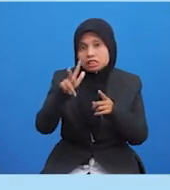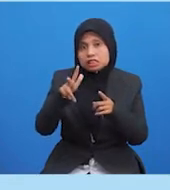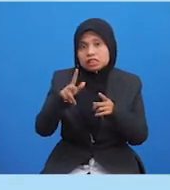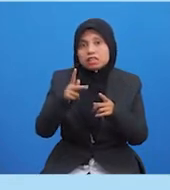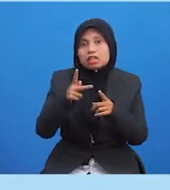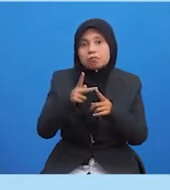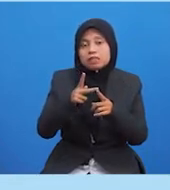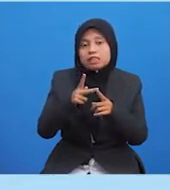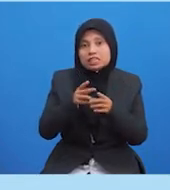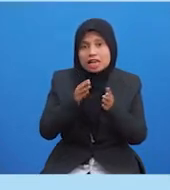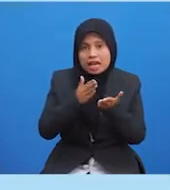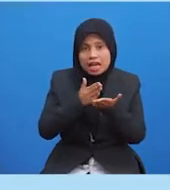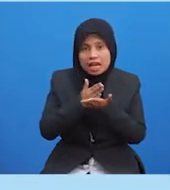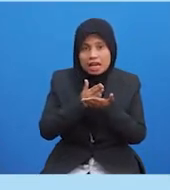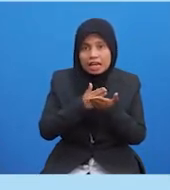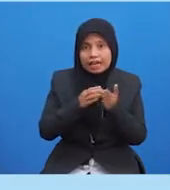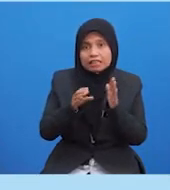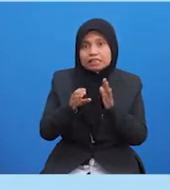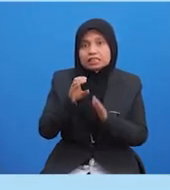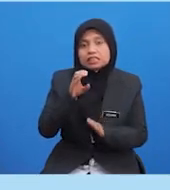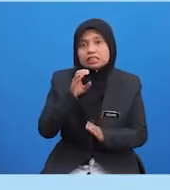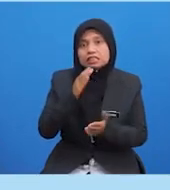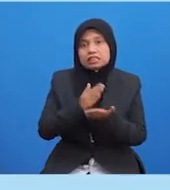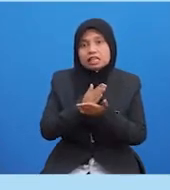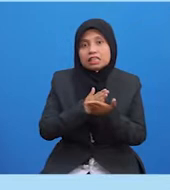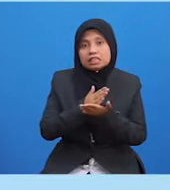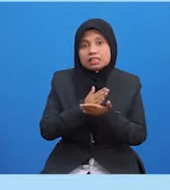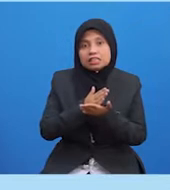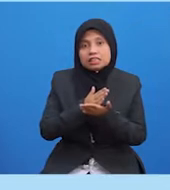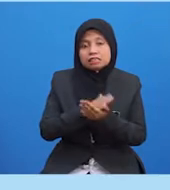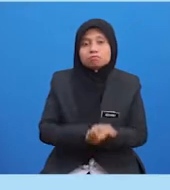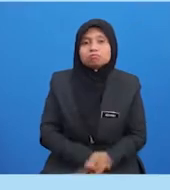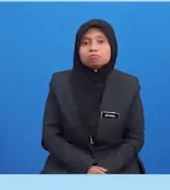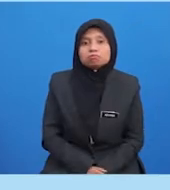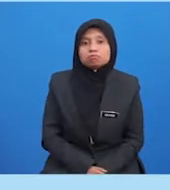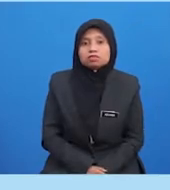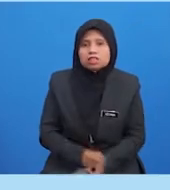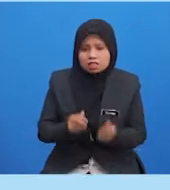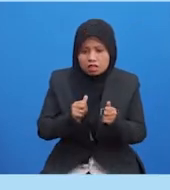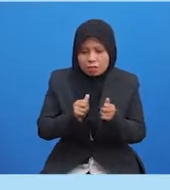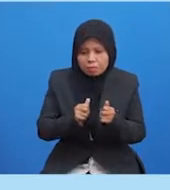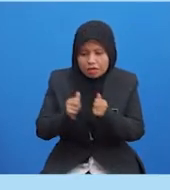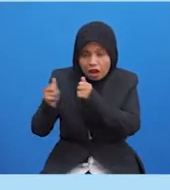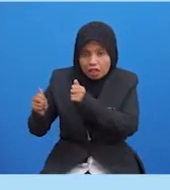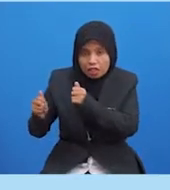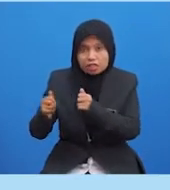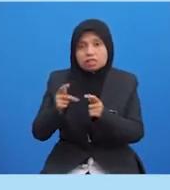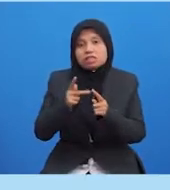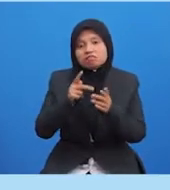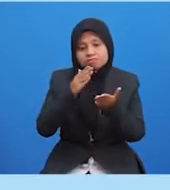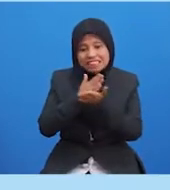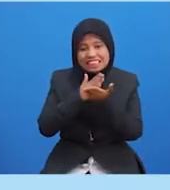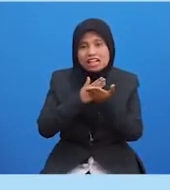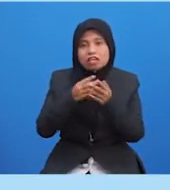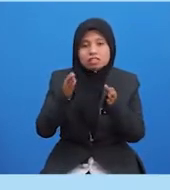align center. Hasilnya, kedudukan teks dalam tabel beralih ke tengah tabel.